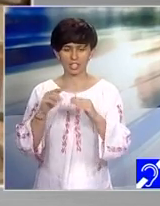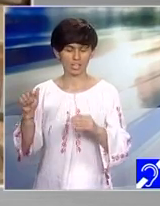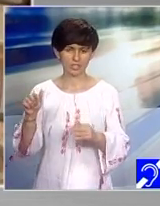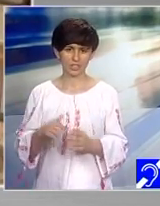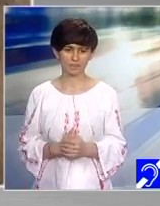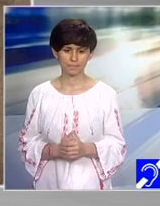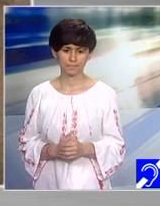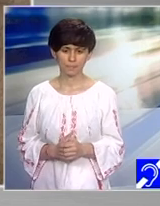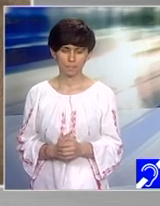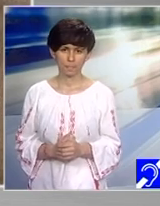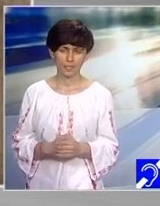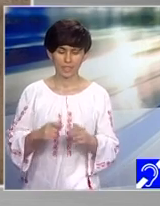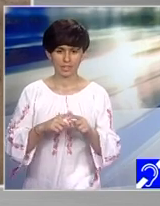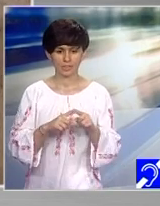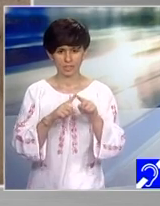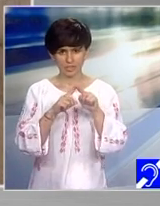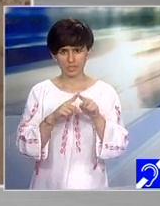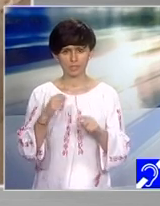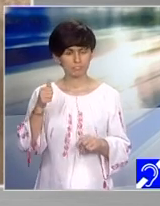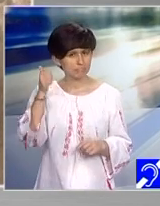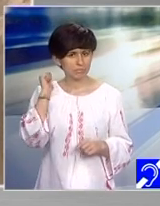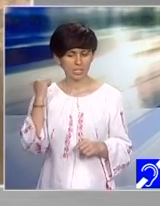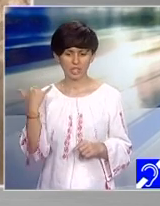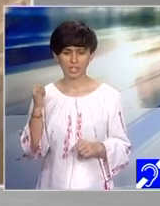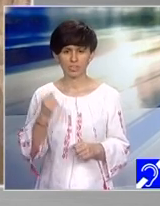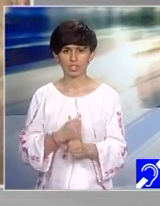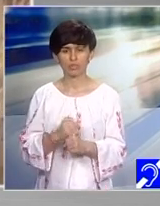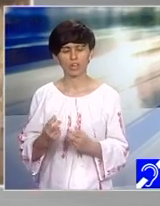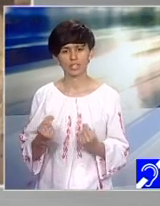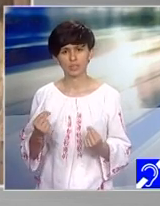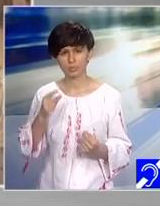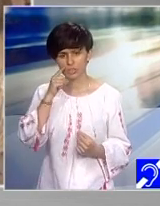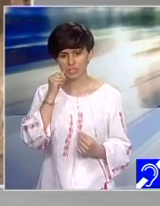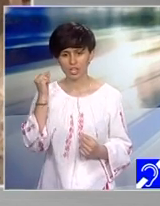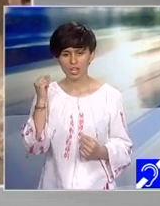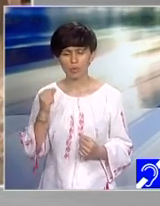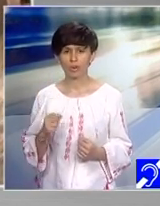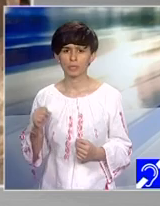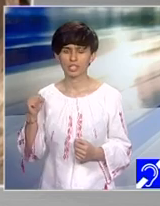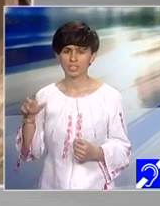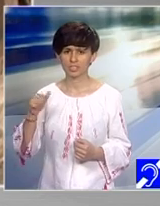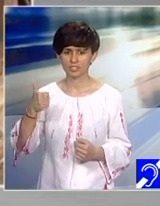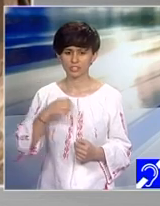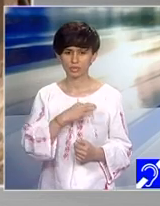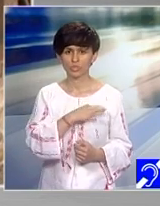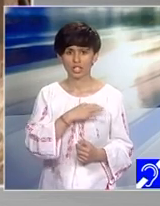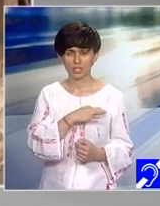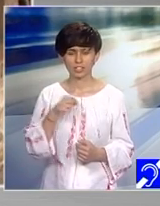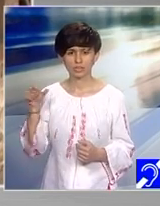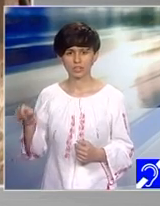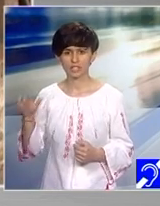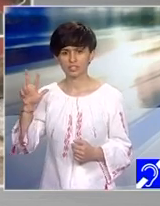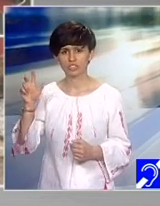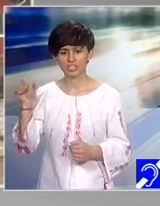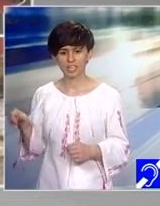Pe imagini astea chiar ieri a fost plin de oameni, am avut 31 de studenți și 3 arhitecți. Eu cred că în fiecare săptămână